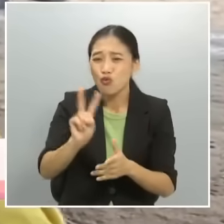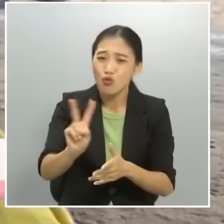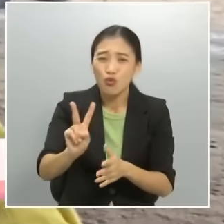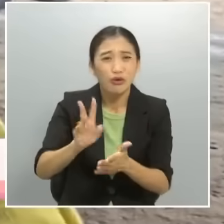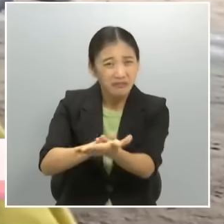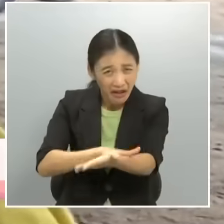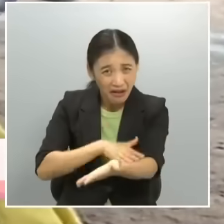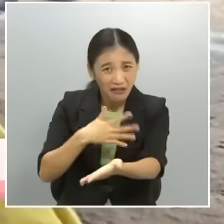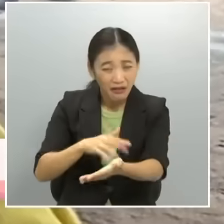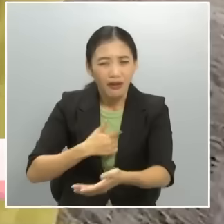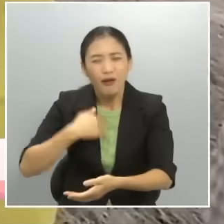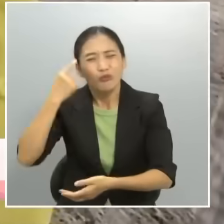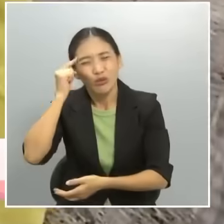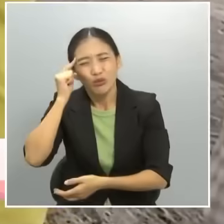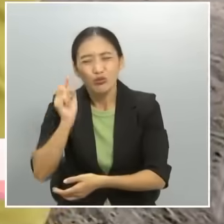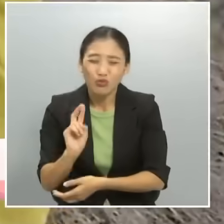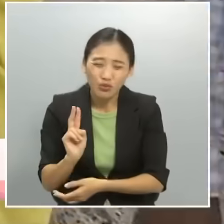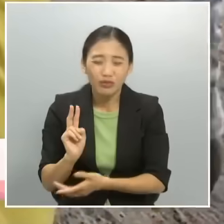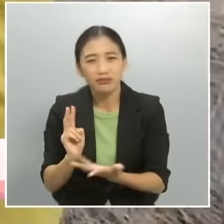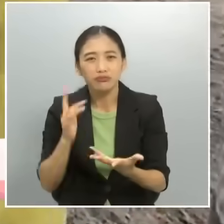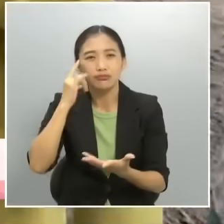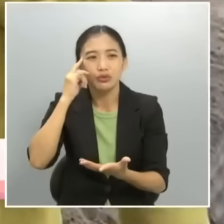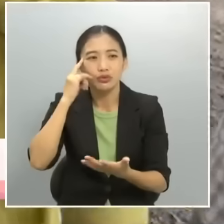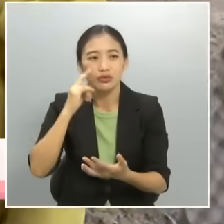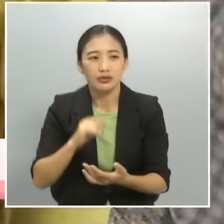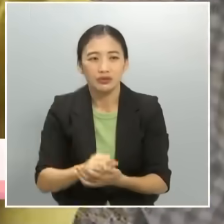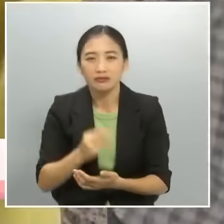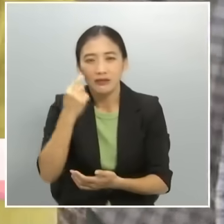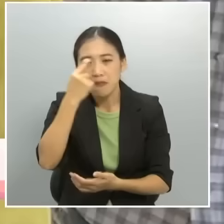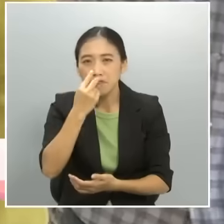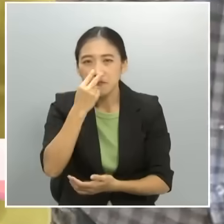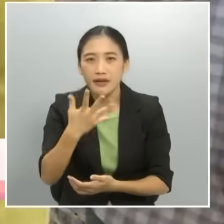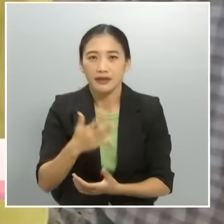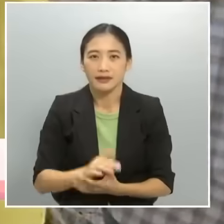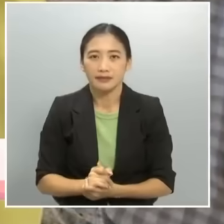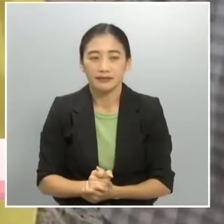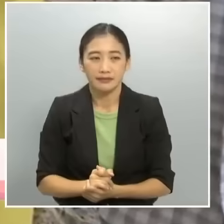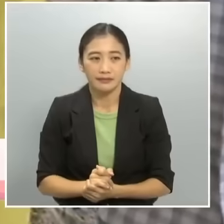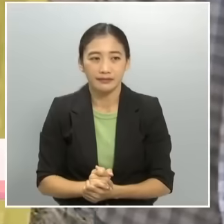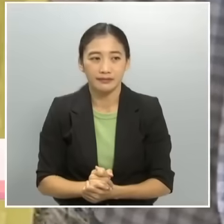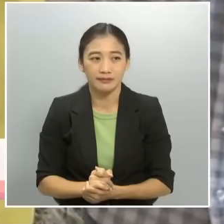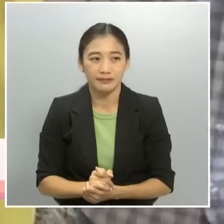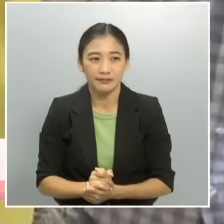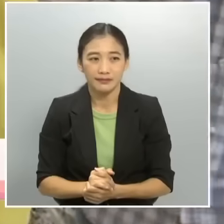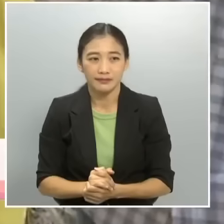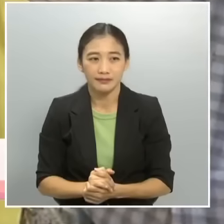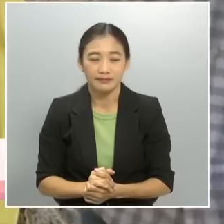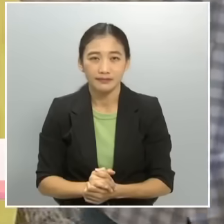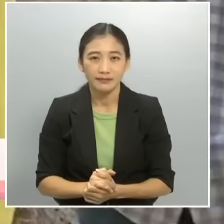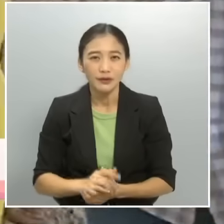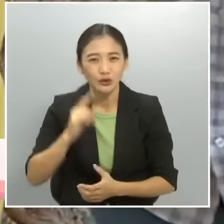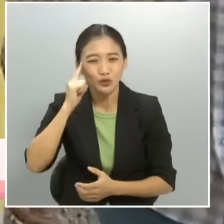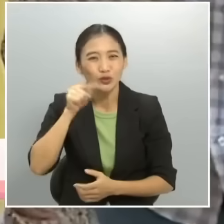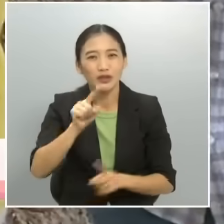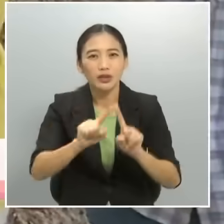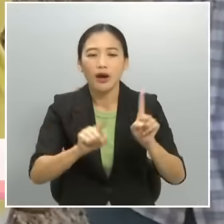แต่ครั้งใดกับแม่กับบ่ทราบคือกันแม่ก็บ่เคยเห็นเอามาเห็นหน้าจักเทีย นี่แต่ว่าฮักเขา ฮู้แต่ว่าไปเลี้ยงลูกซอยเขาแล้วฮักเขาไปเฮ็ด